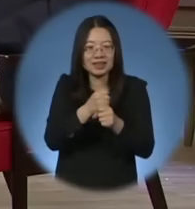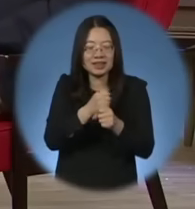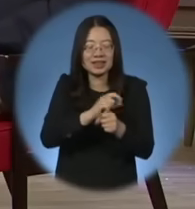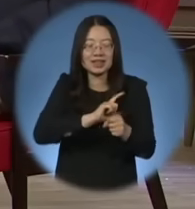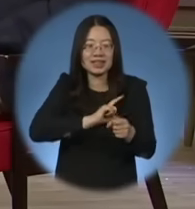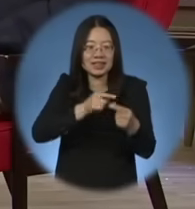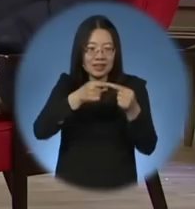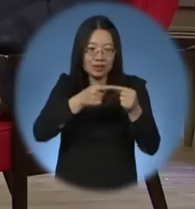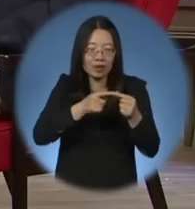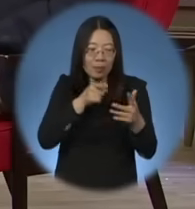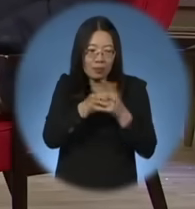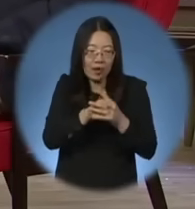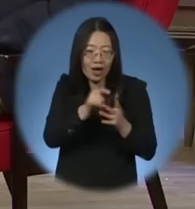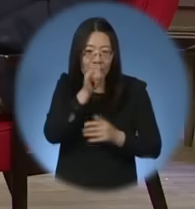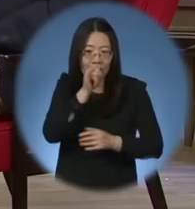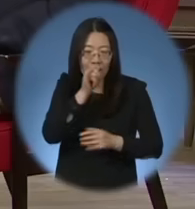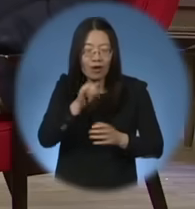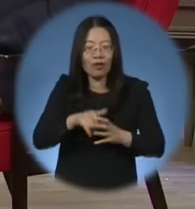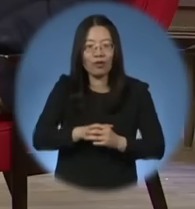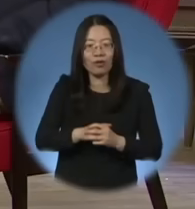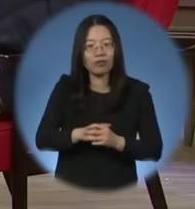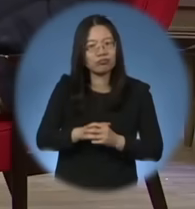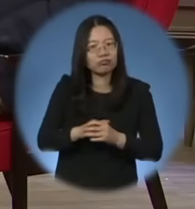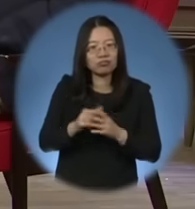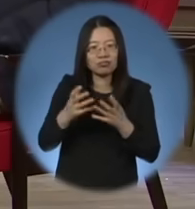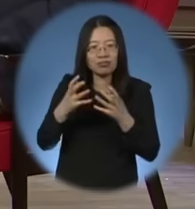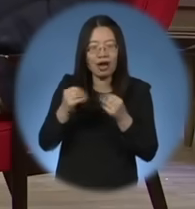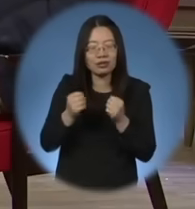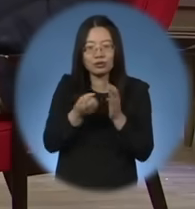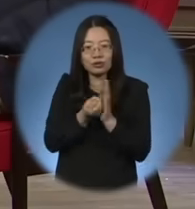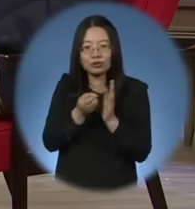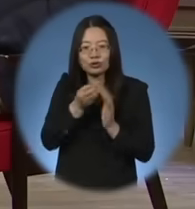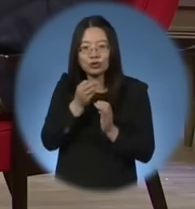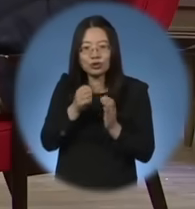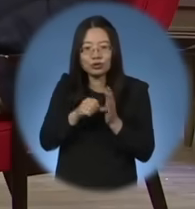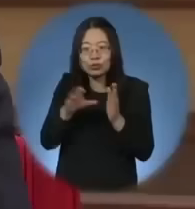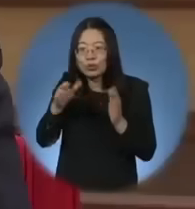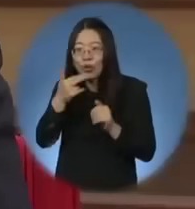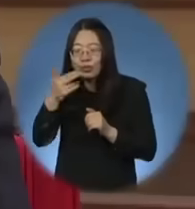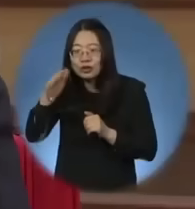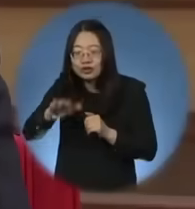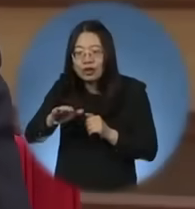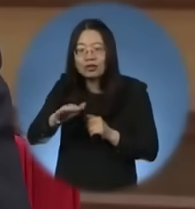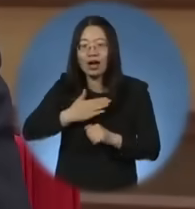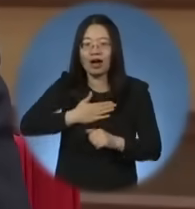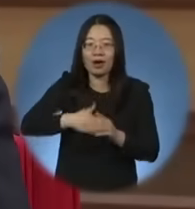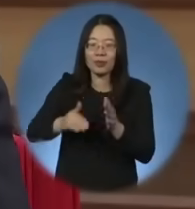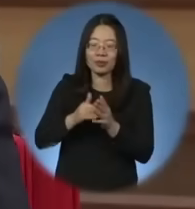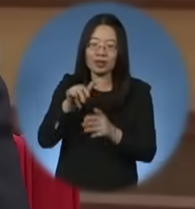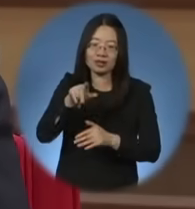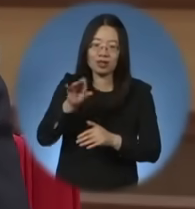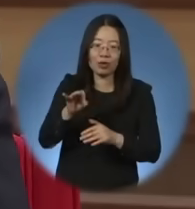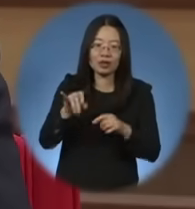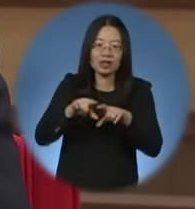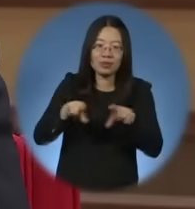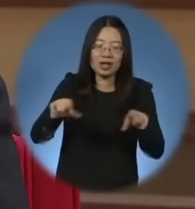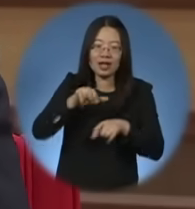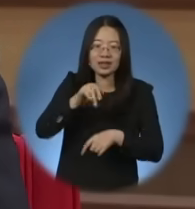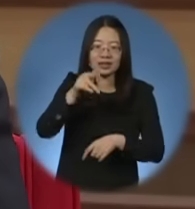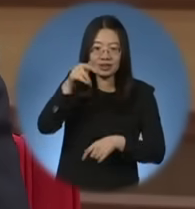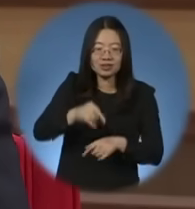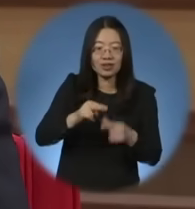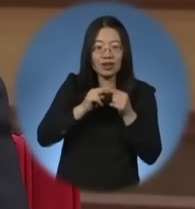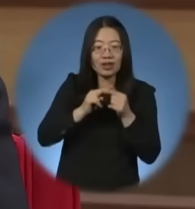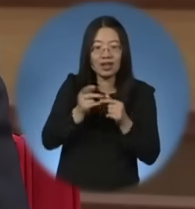하시더라고 그래서 청주 청주 정가라게 그렇게 흔한 성씨도 아닌데 그걸 아시라 아주 두문 두문 성이요 정신은 보통 저